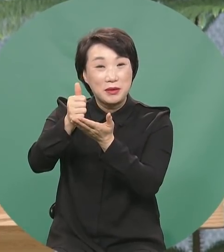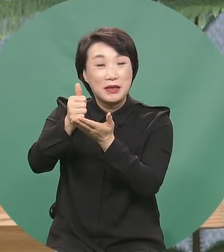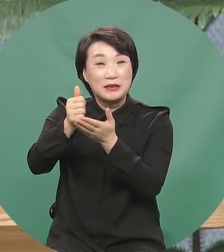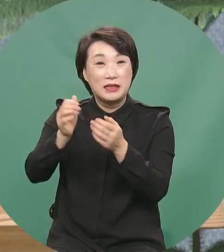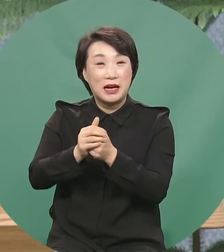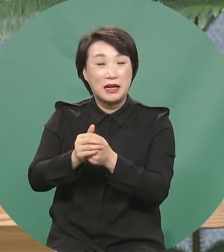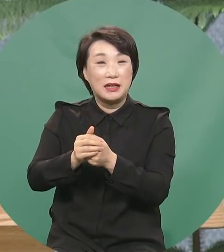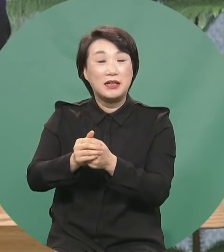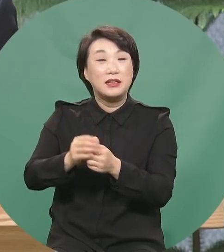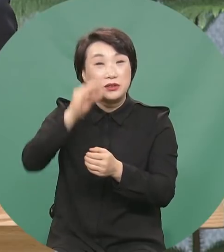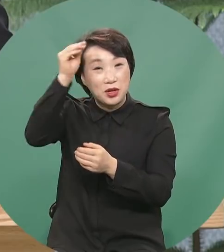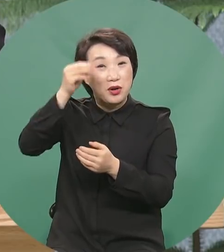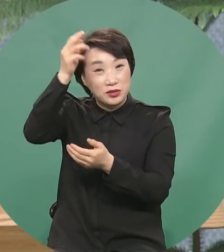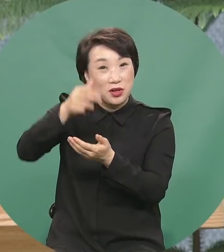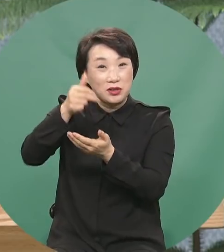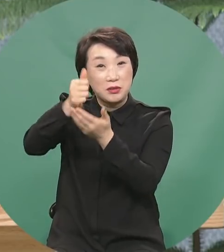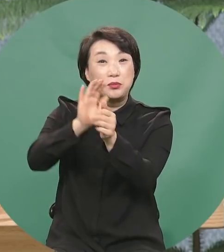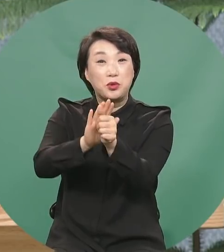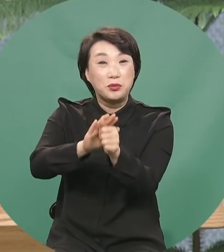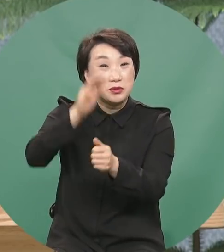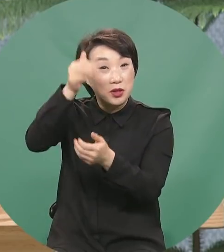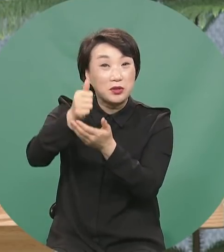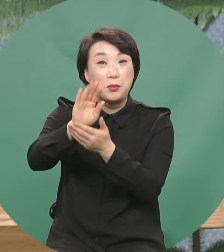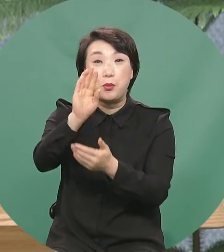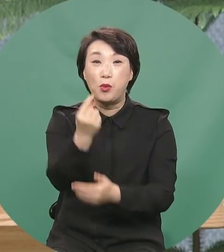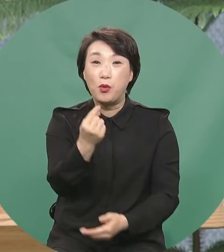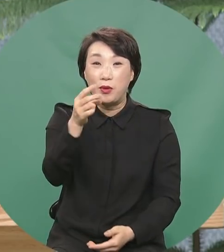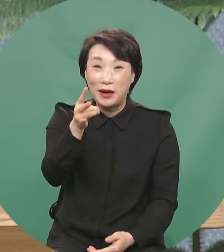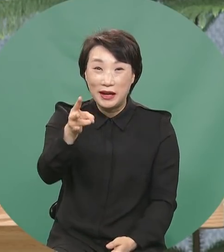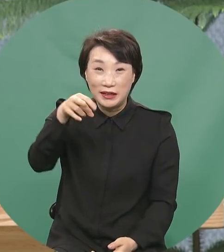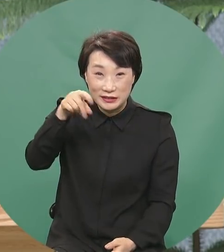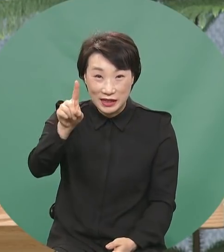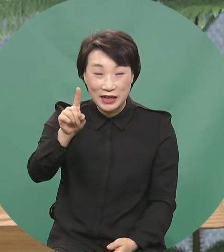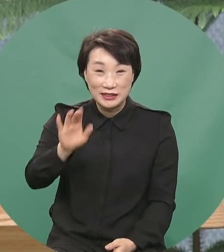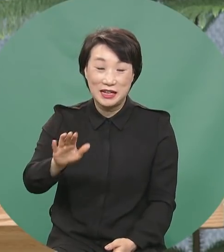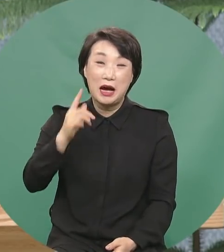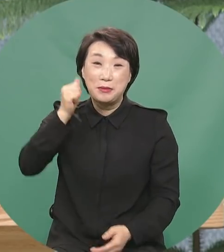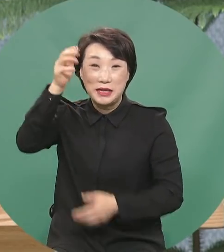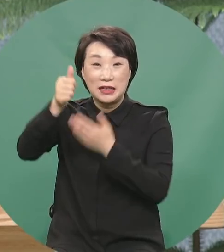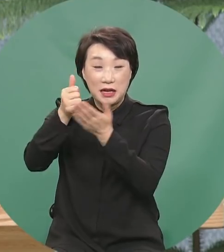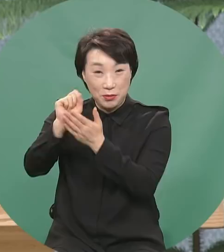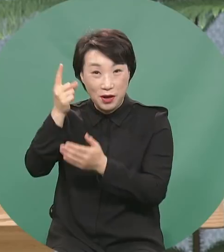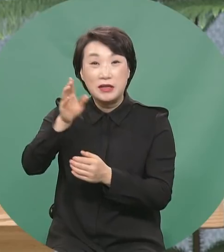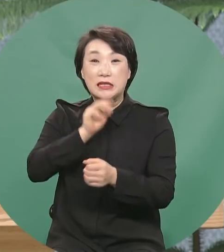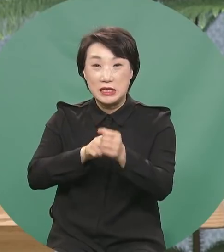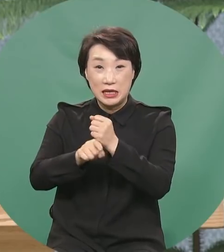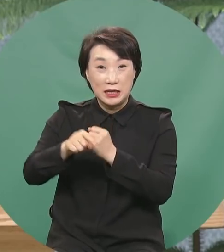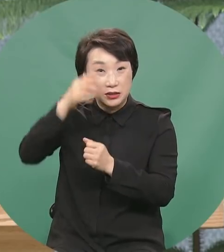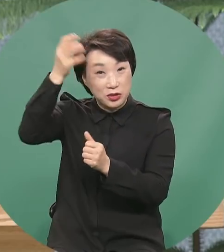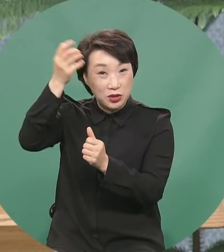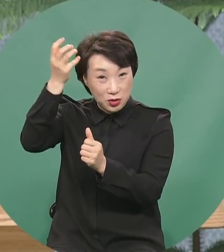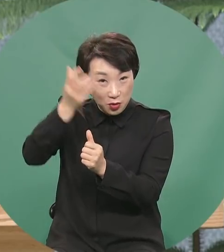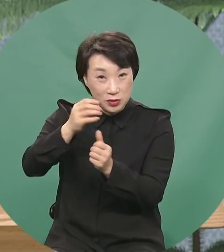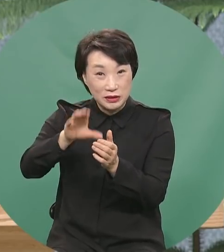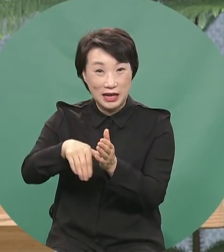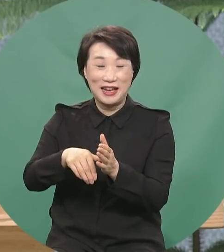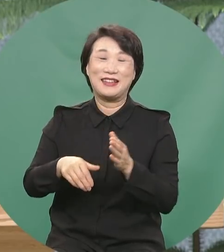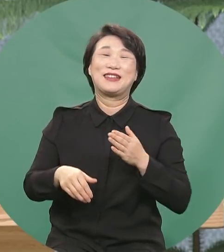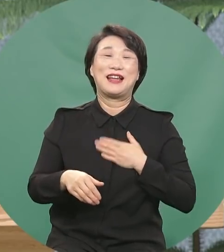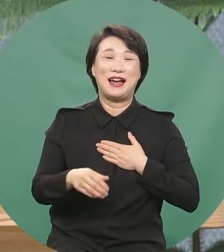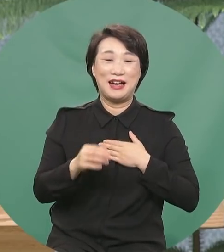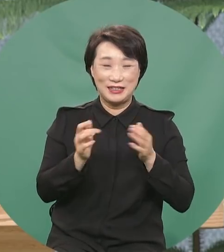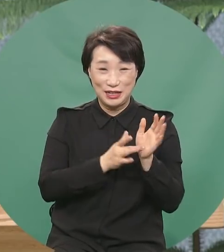곧 아버지께로서 나오시는 진리의 성령이 오실 때 그가 나를 증거하실